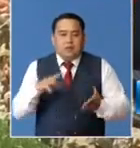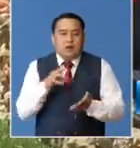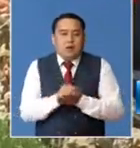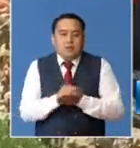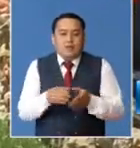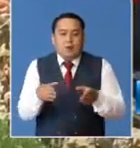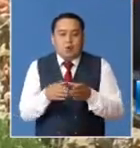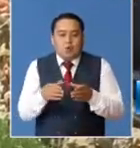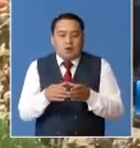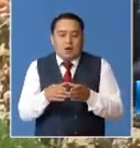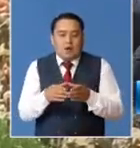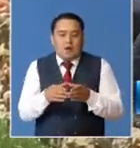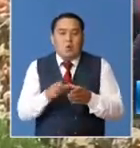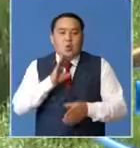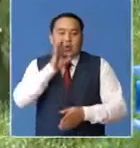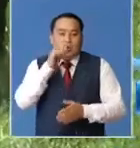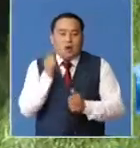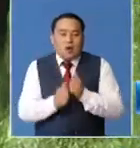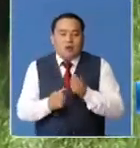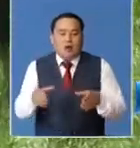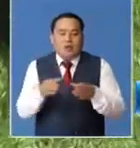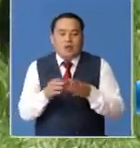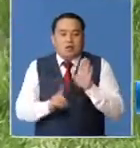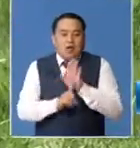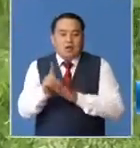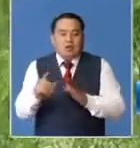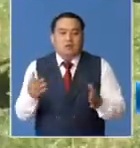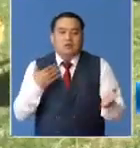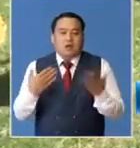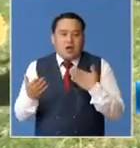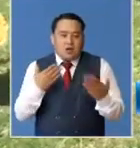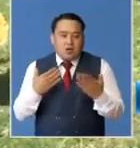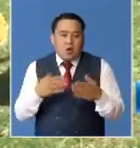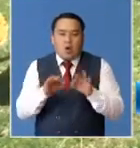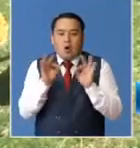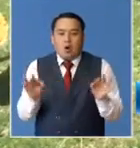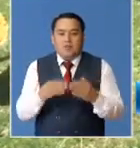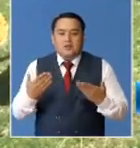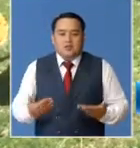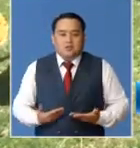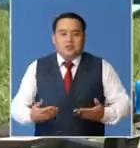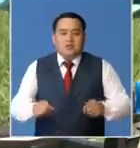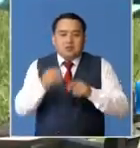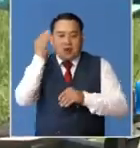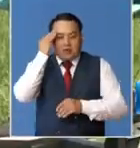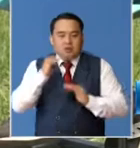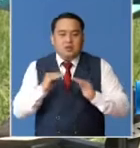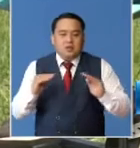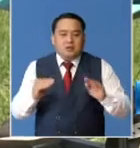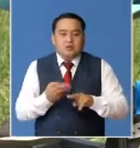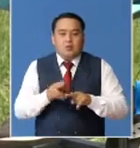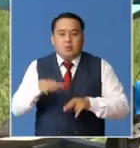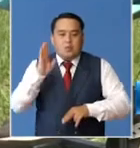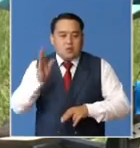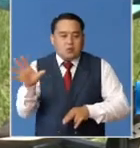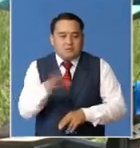занимаются в кружках и секциях. Но утро каждого отряда начинается с зарядки. Ведь какой образ жизни сформируется в сознании ребенка, такими